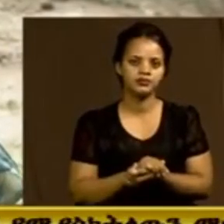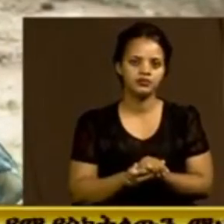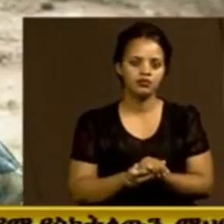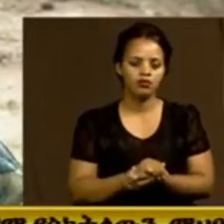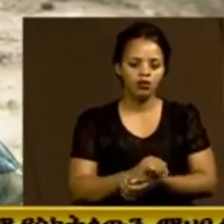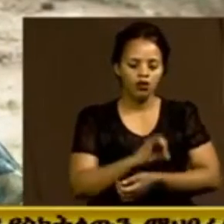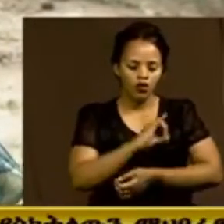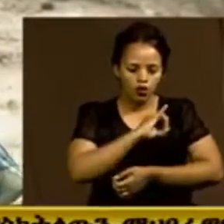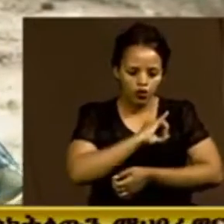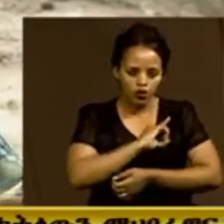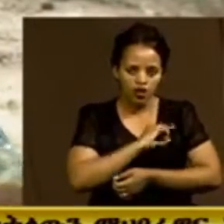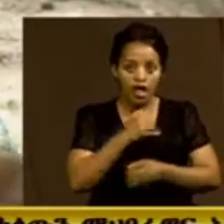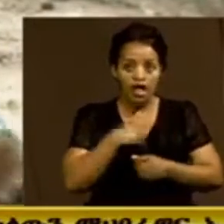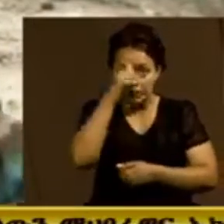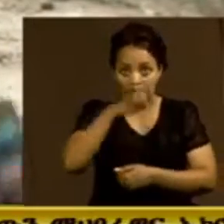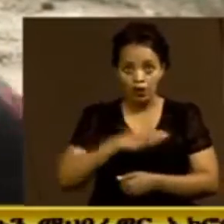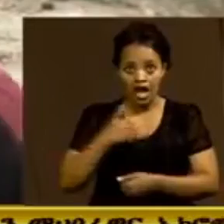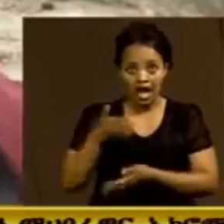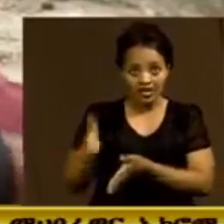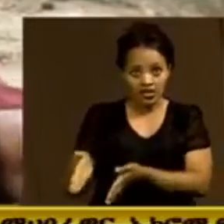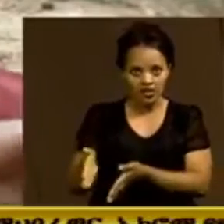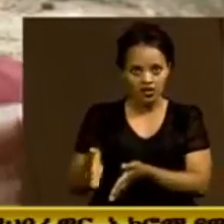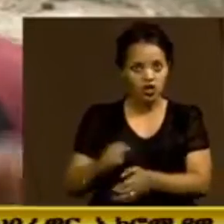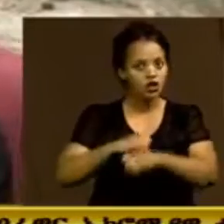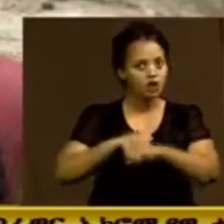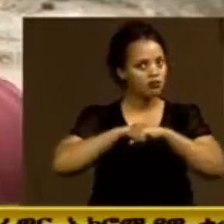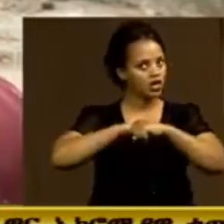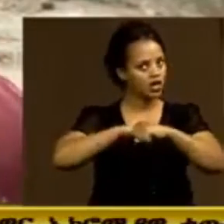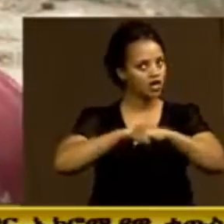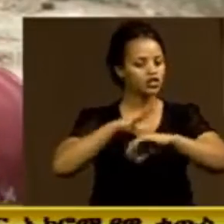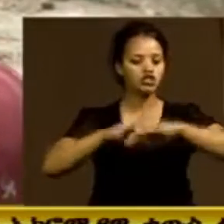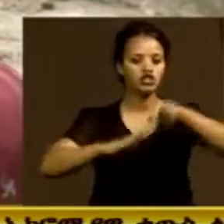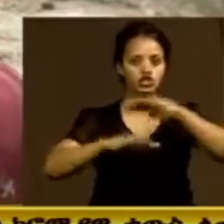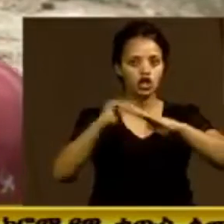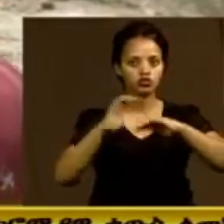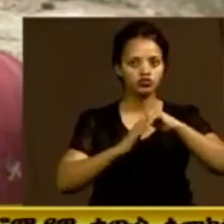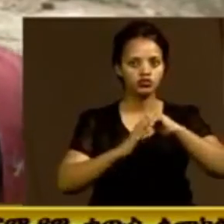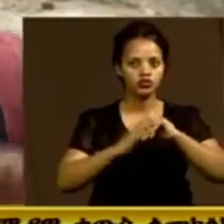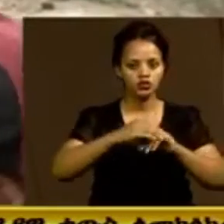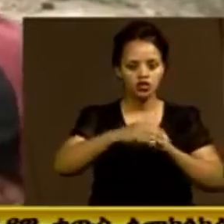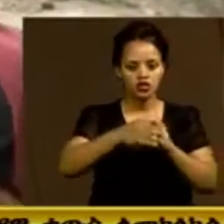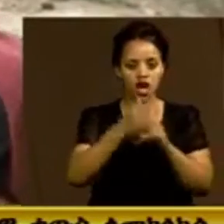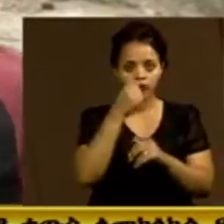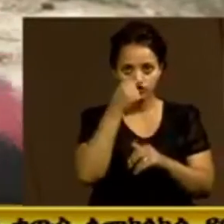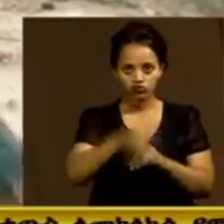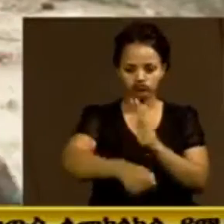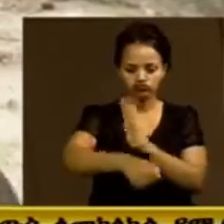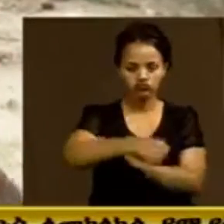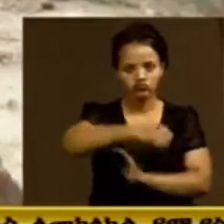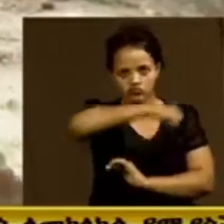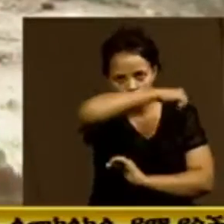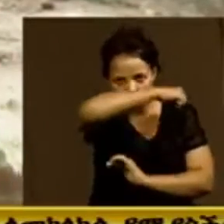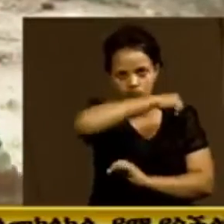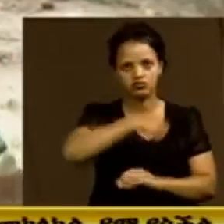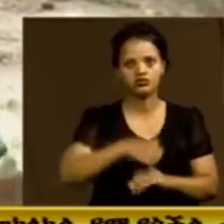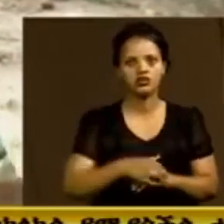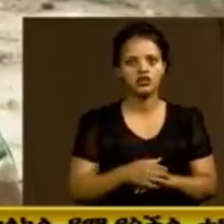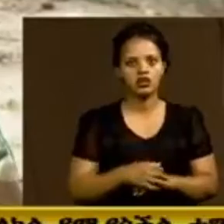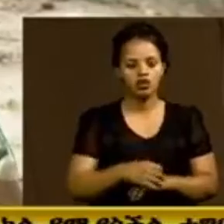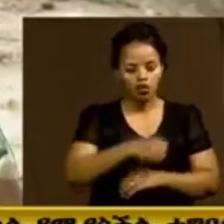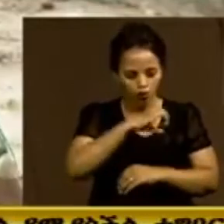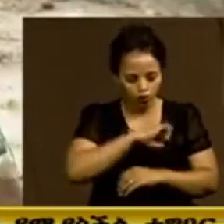ሳል ያለው ሰው ካለ መከላከል እጃችሁን እንዲያርጋችሁ አፍንጫችሁን ሸፍናችሁ